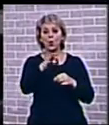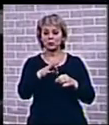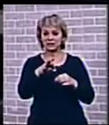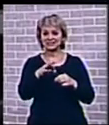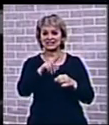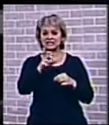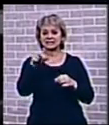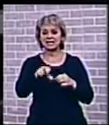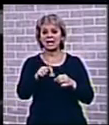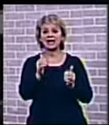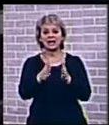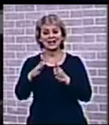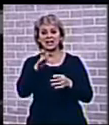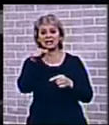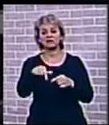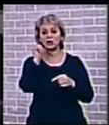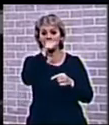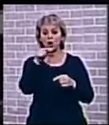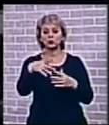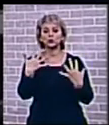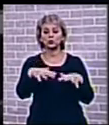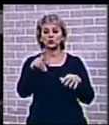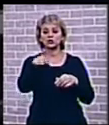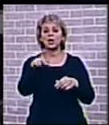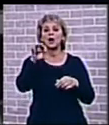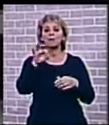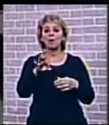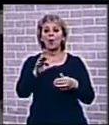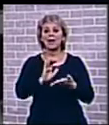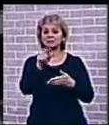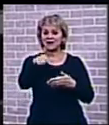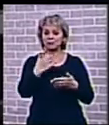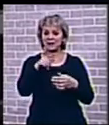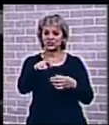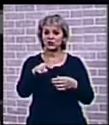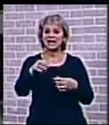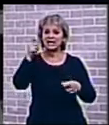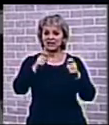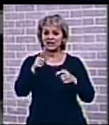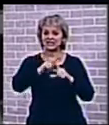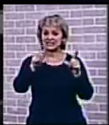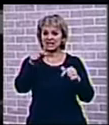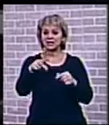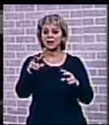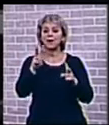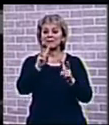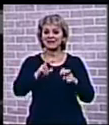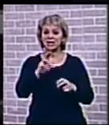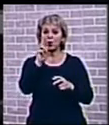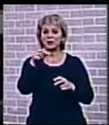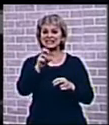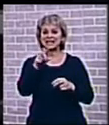области за ряд лет в этом году уже по отправленному материалу в референс-центр циркулировали